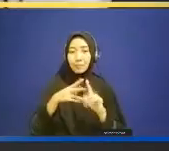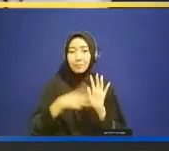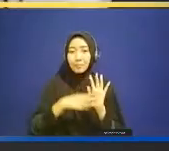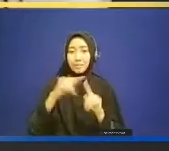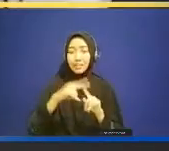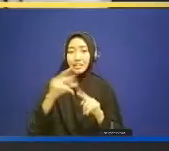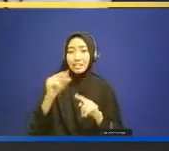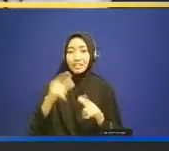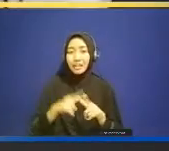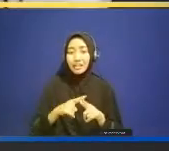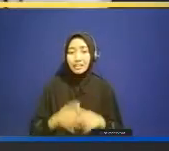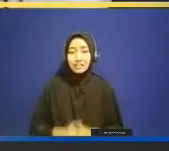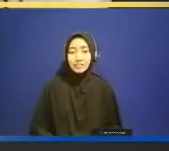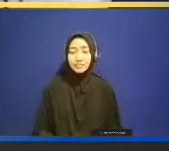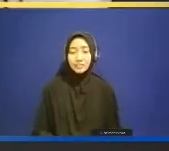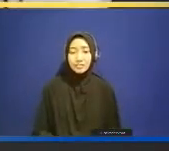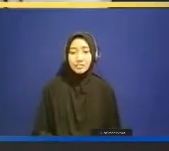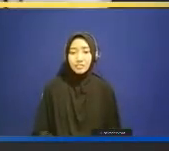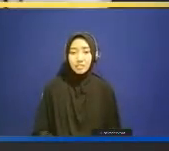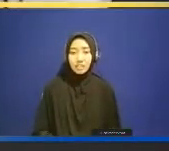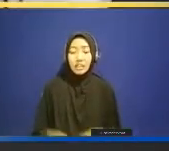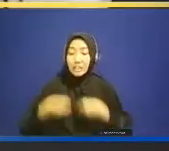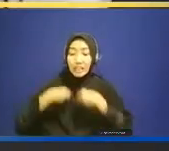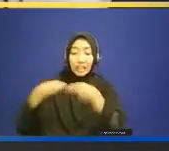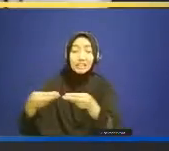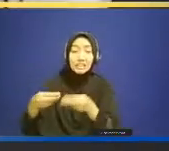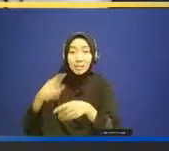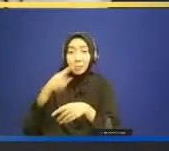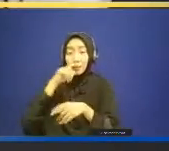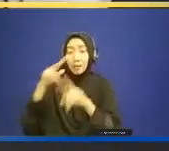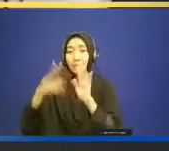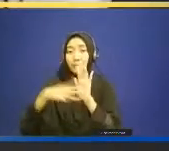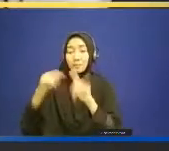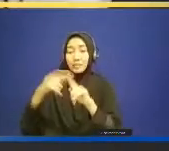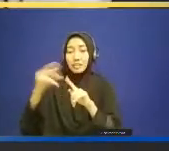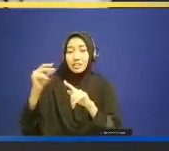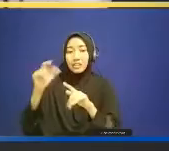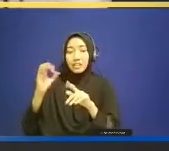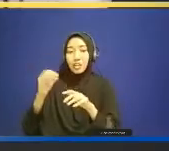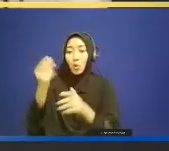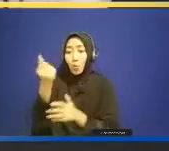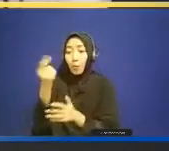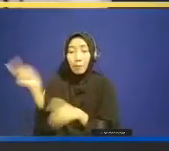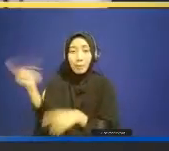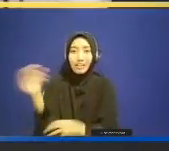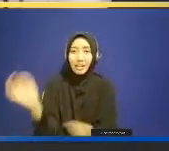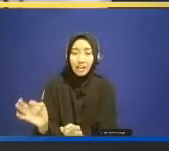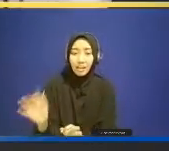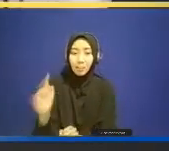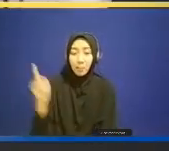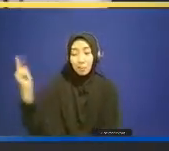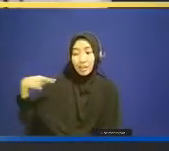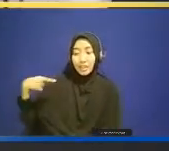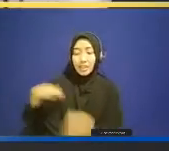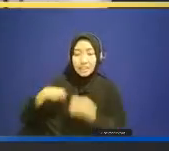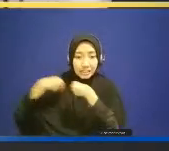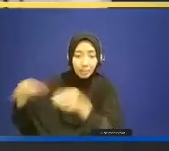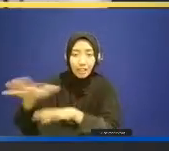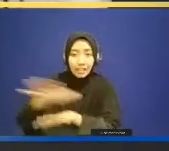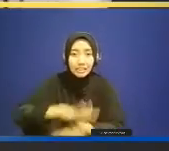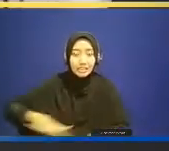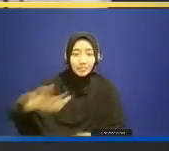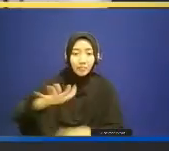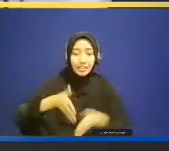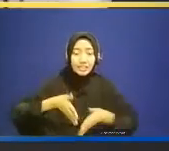ini putih Setiap apaan kasih ke Papa Mitra Black Pearl uang dari pemerintah asal pemerintahnya sediakan lahan